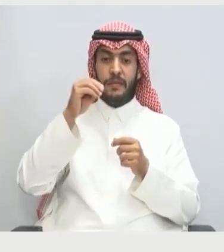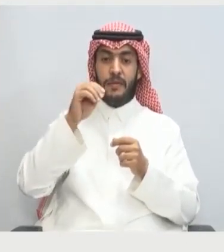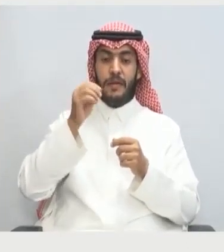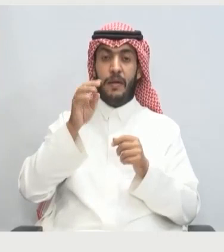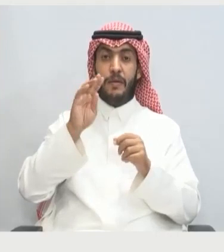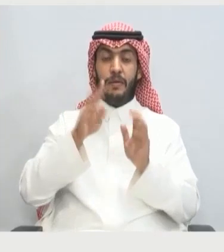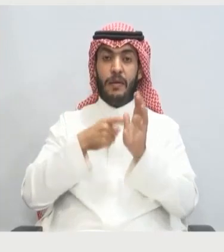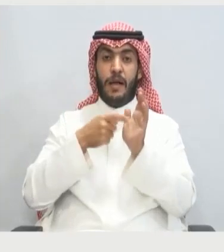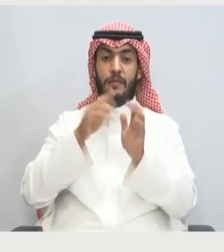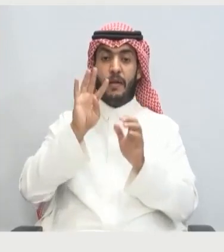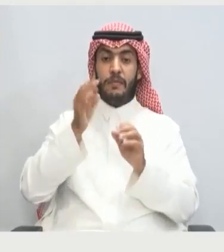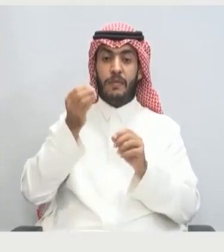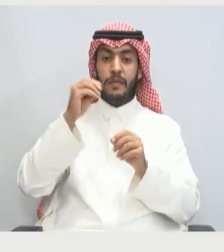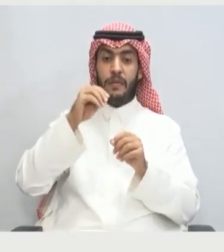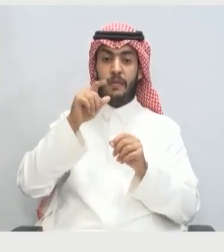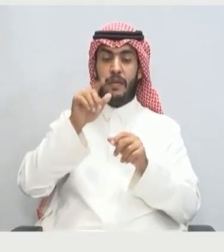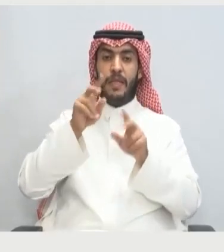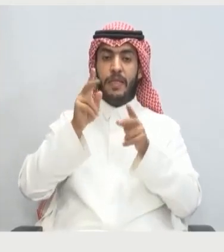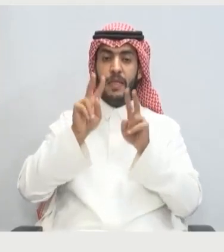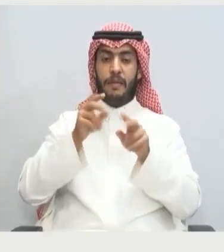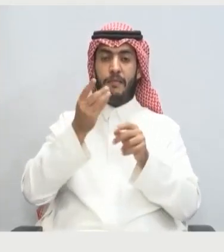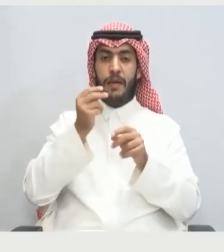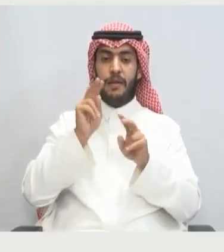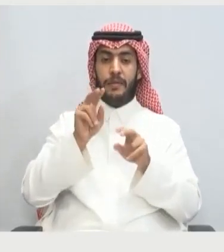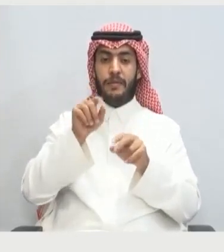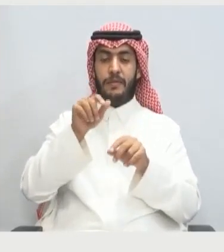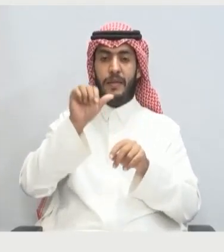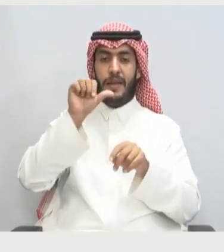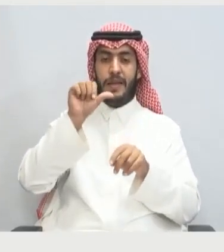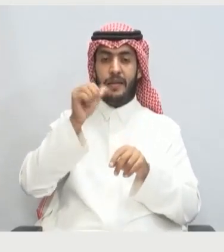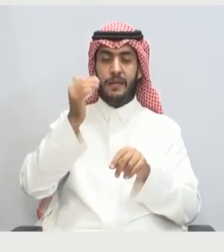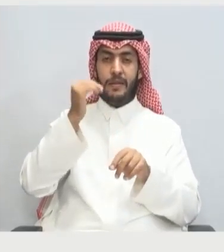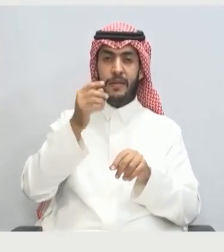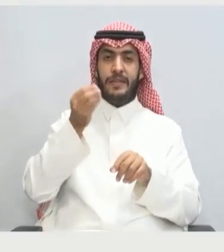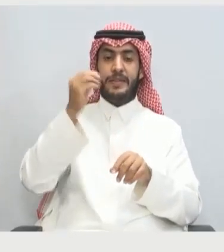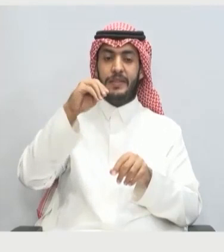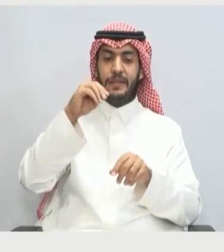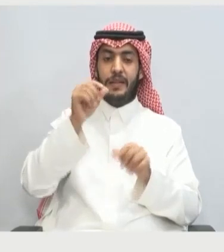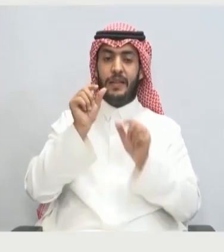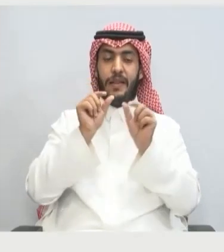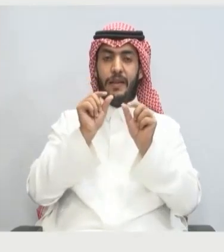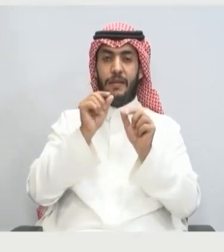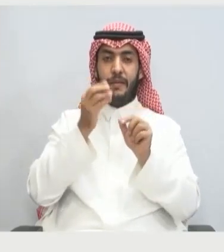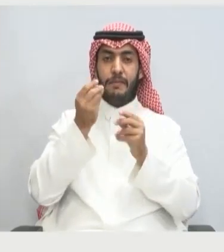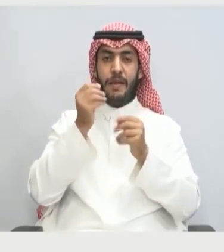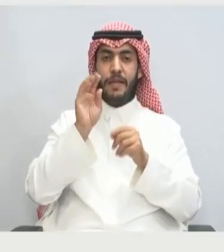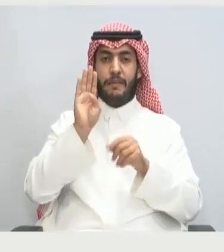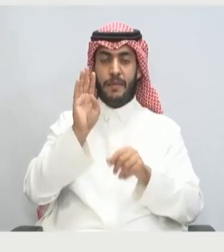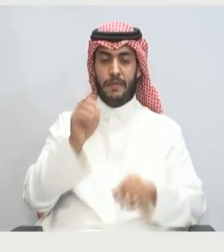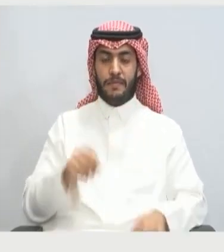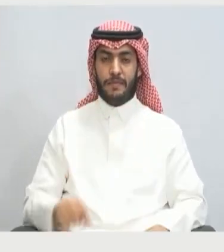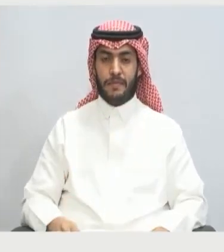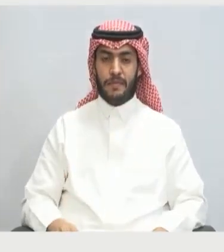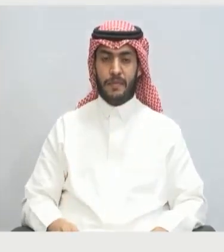اربع مرات لكن ثبتت هنا الماده الاولى وهي اي ولكن زدت في تركيز الماده b اذا